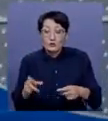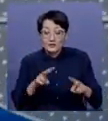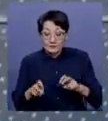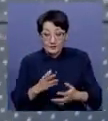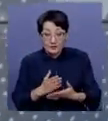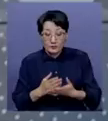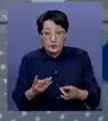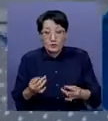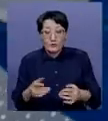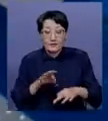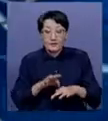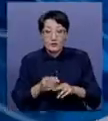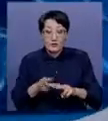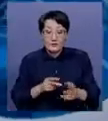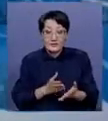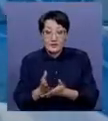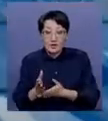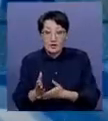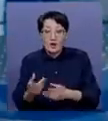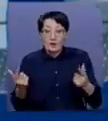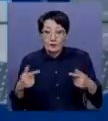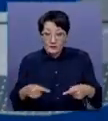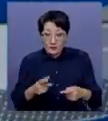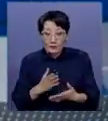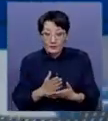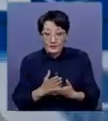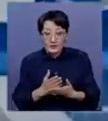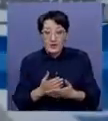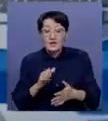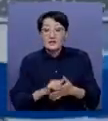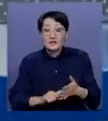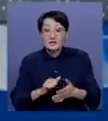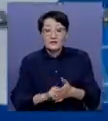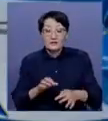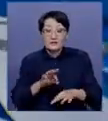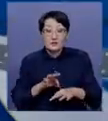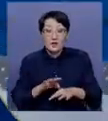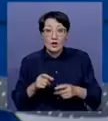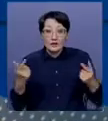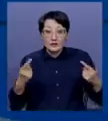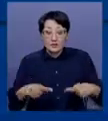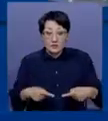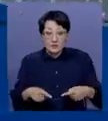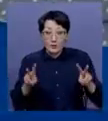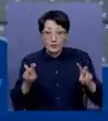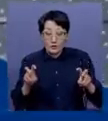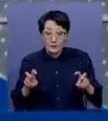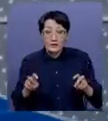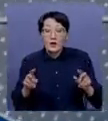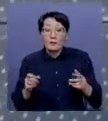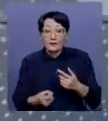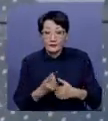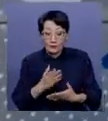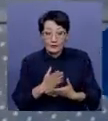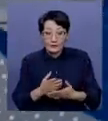жатыр. Алайда індет аталған салаға кесірін тегізбей қоймады. Салдарынан корона дағдарыс деген термин пайда болды.